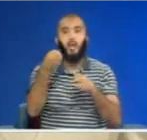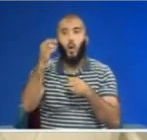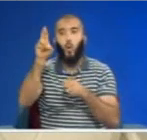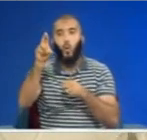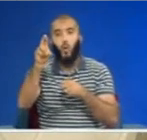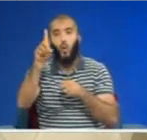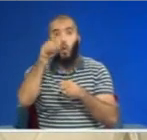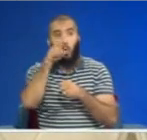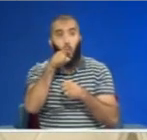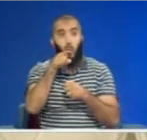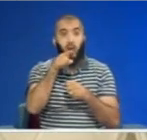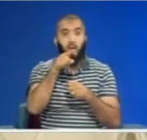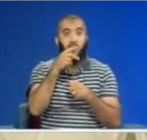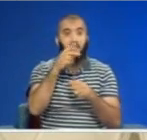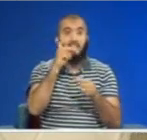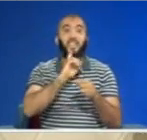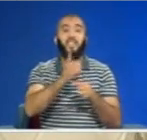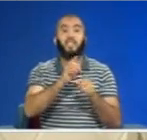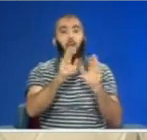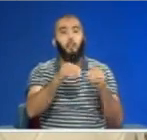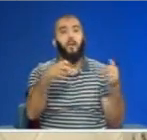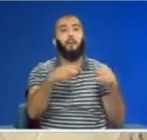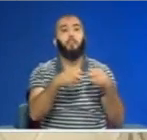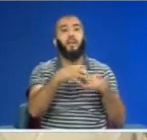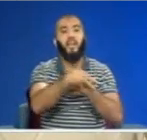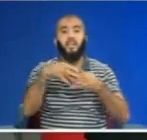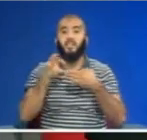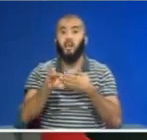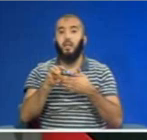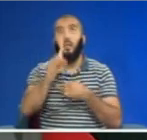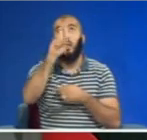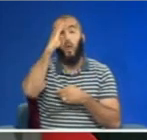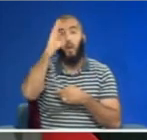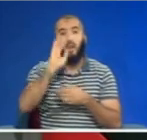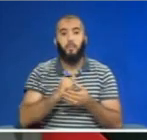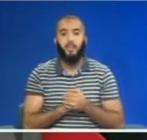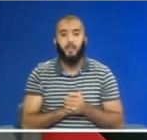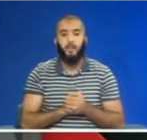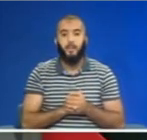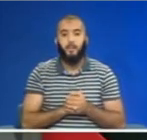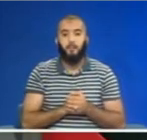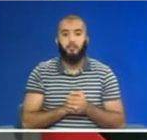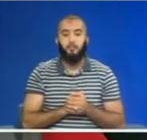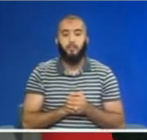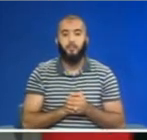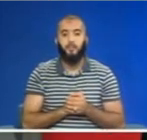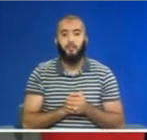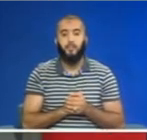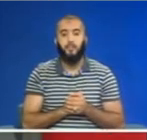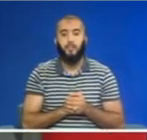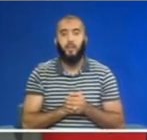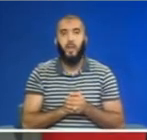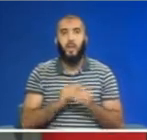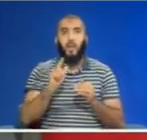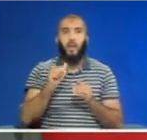نصاب الزكاة نقدا. والله الموفق. الله الموفق إن شاء الله. إذن أتينا إلى تمام